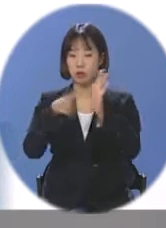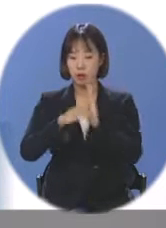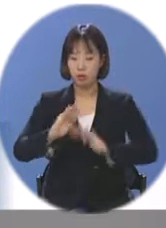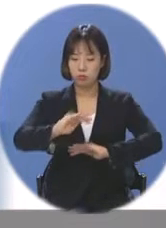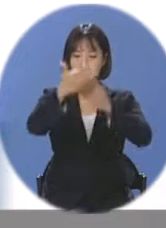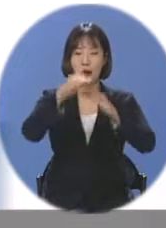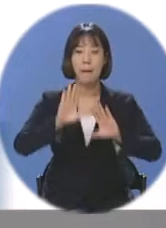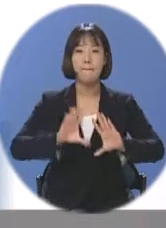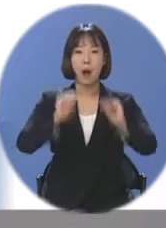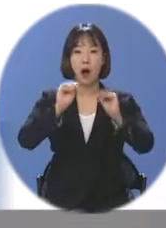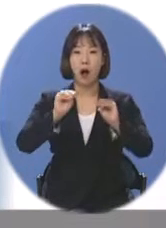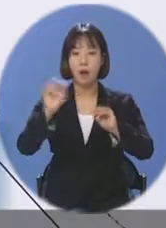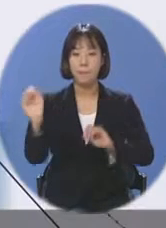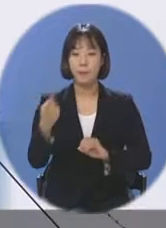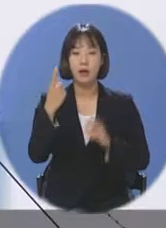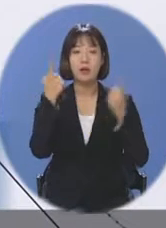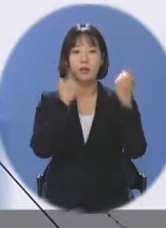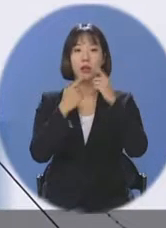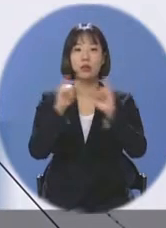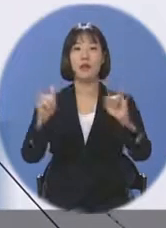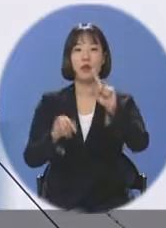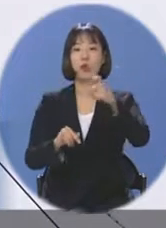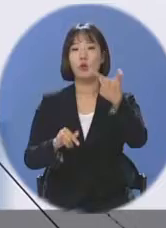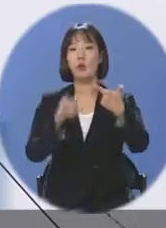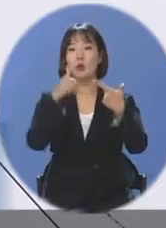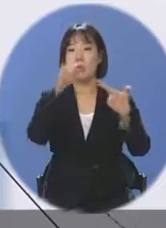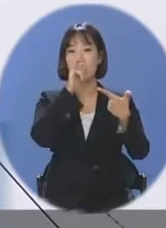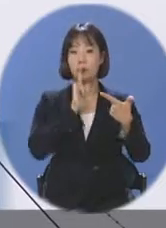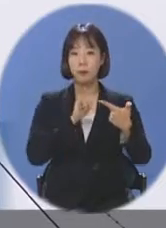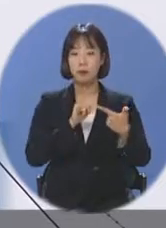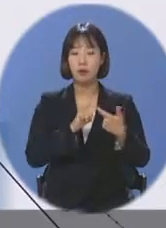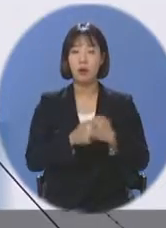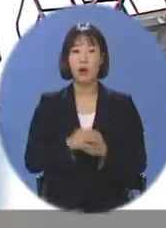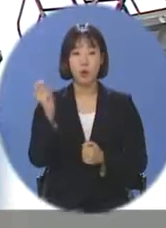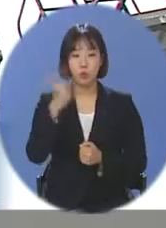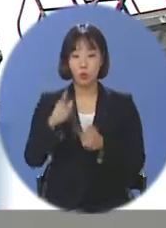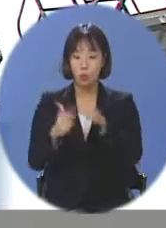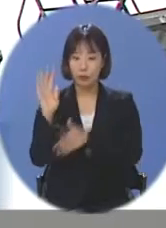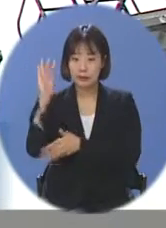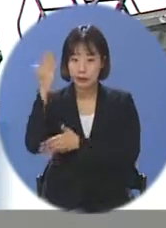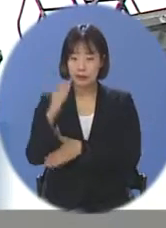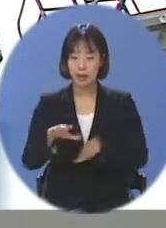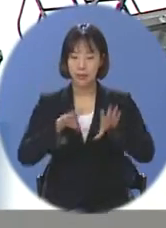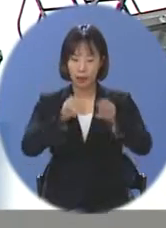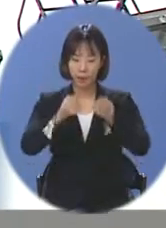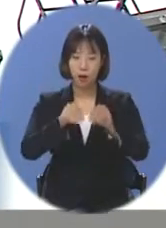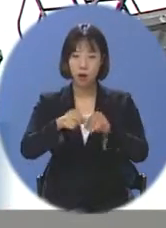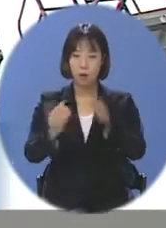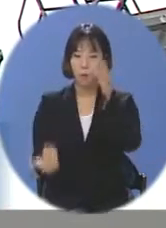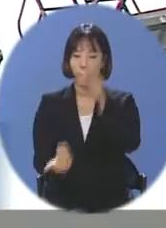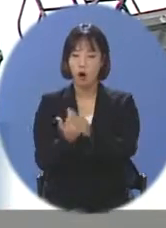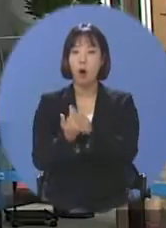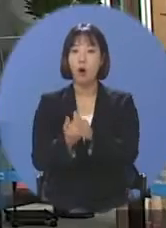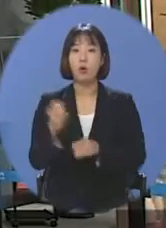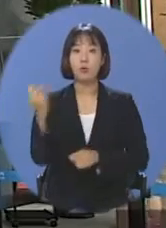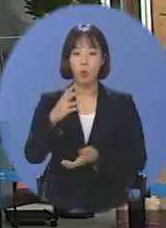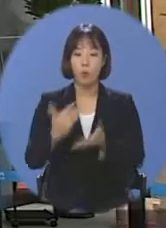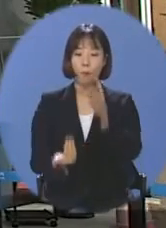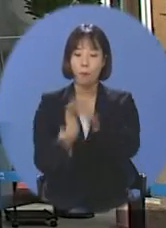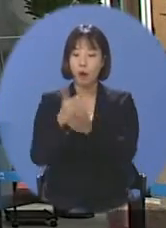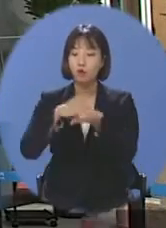고장이 나면서 승객 16명이 다쳤다고 밝혔습니다. 문화연대는 또 목포시가 멈춤 사고 등에 대한 원인과 사고